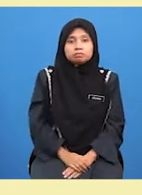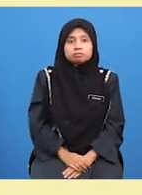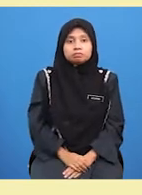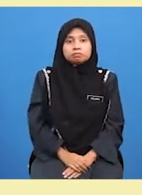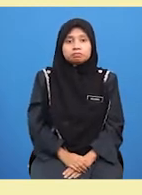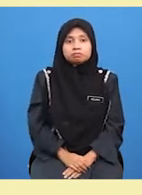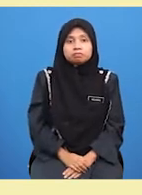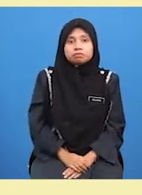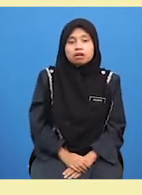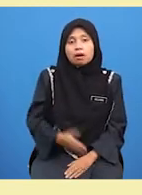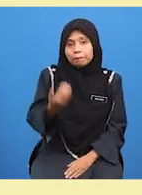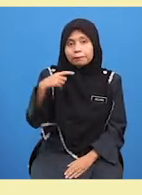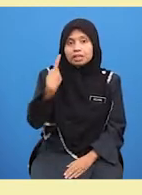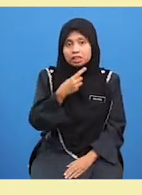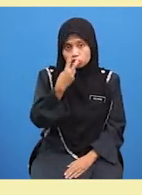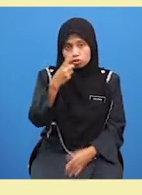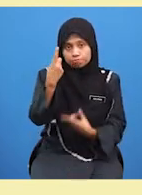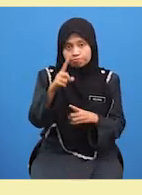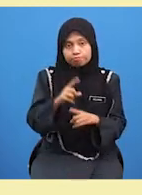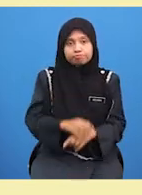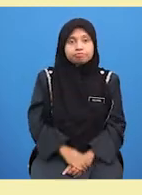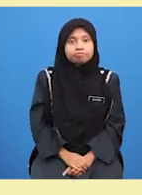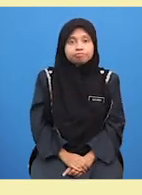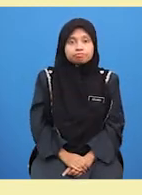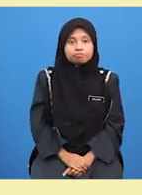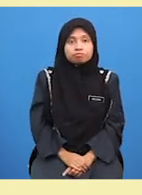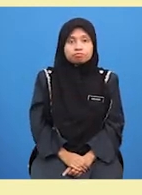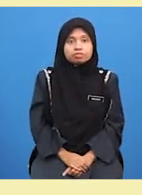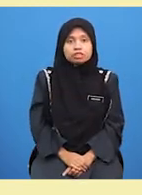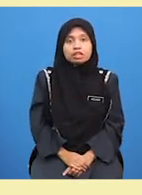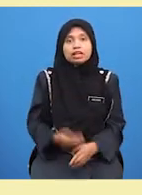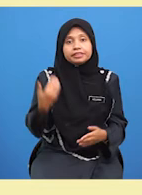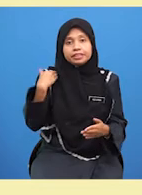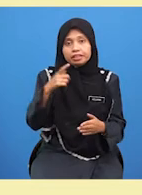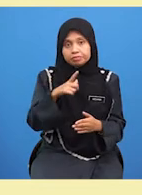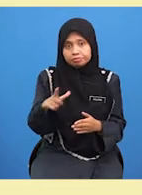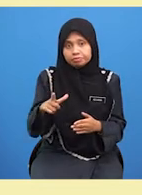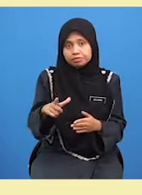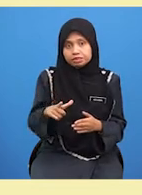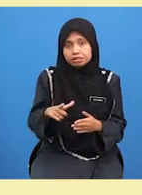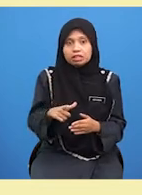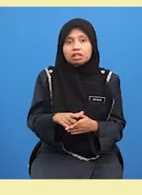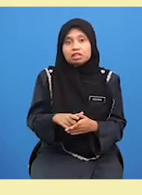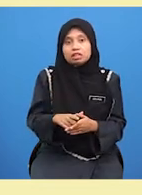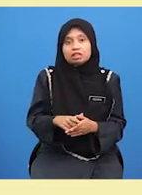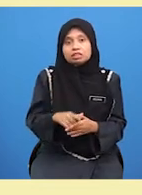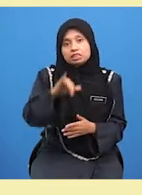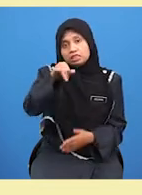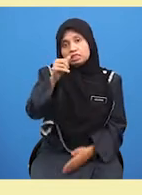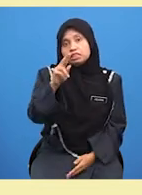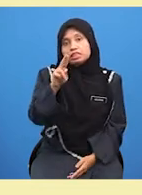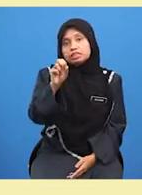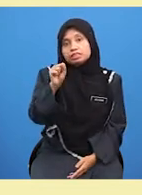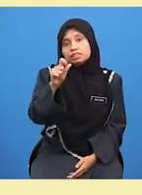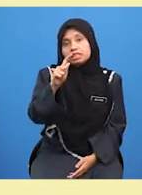teknologi. Mari kita semak jawapan. Berikut merupakan justifikasi bagi